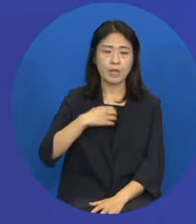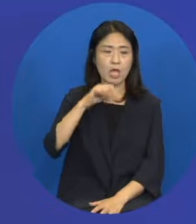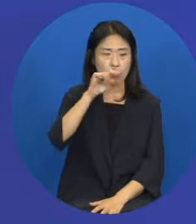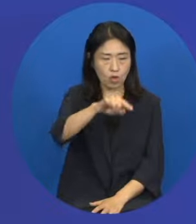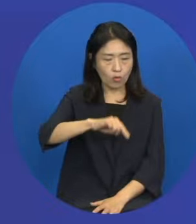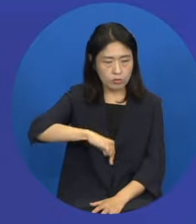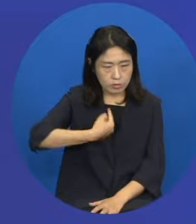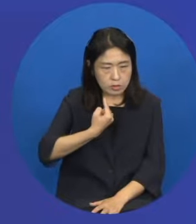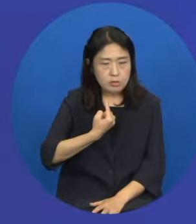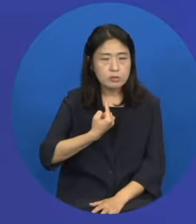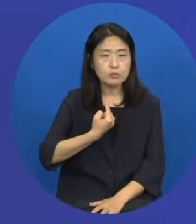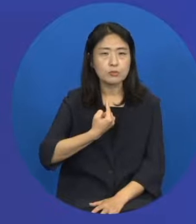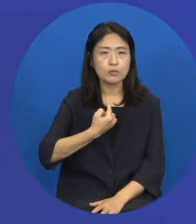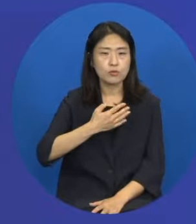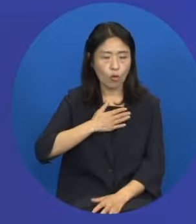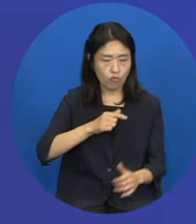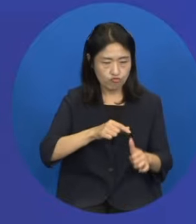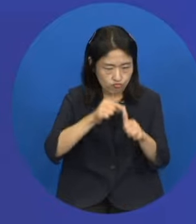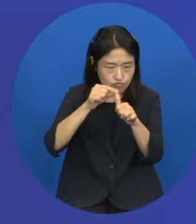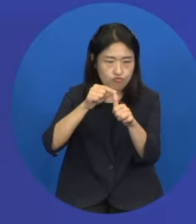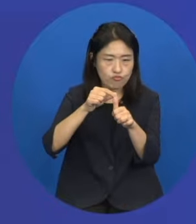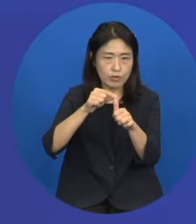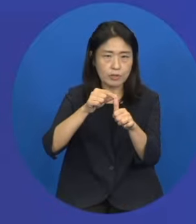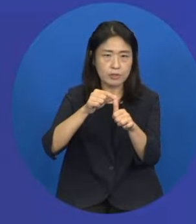할까 함이로다.